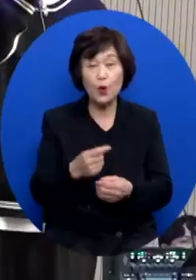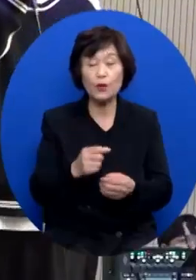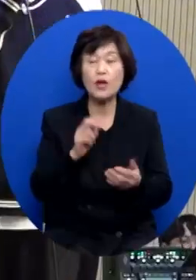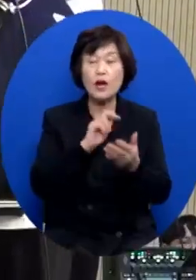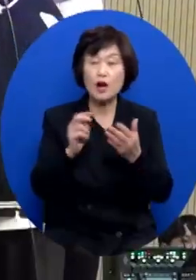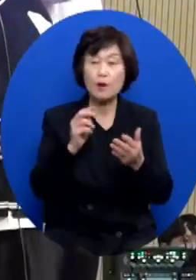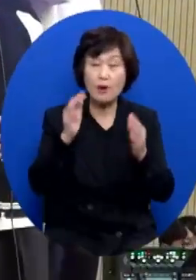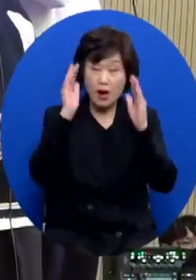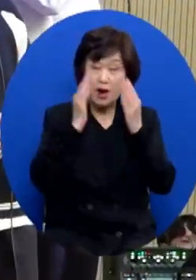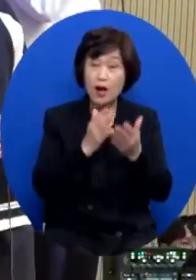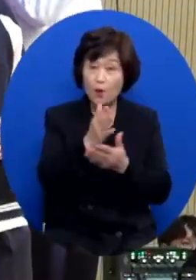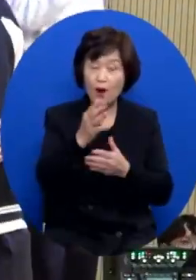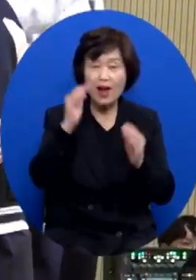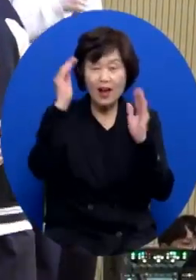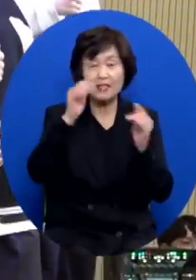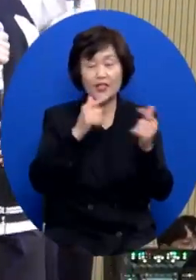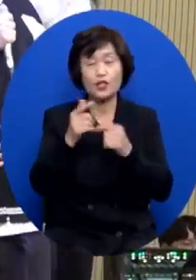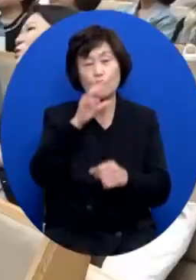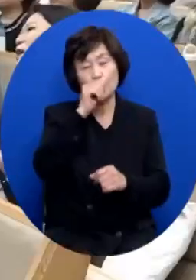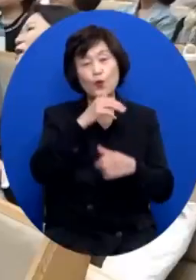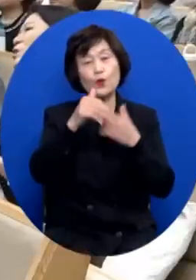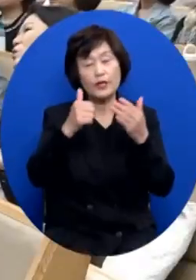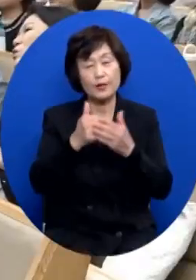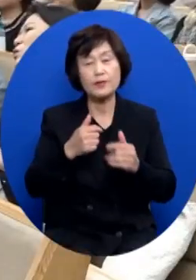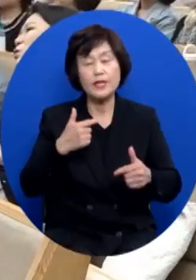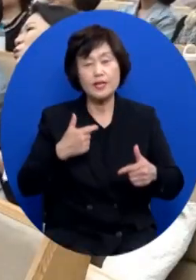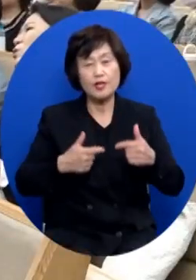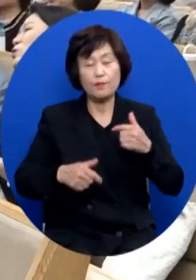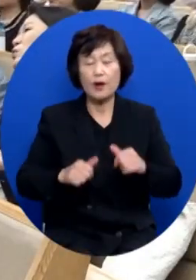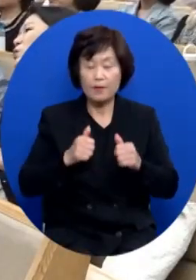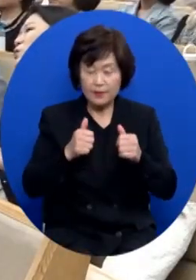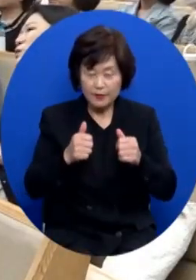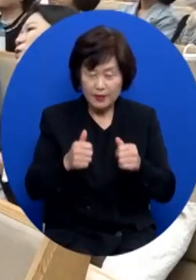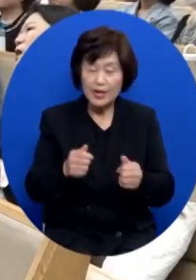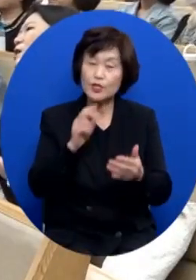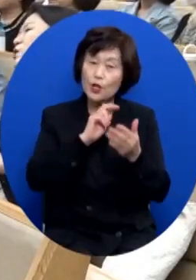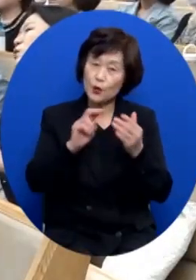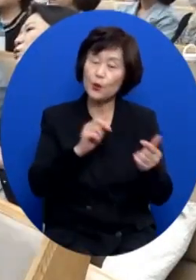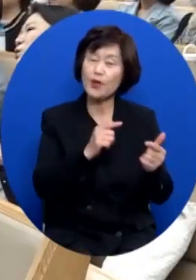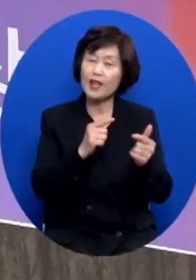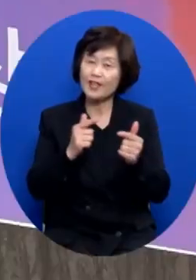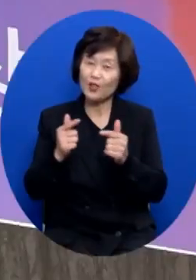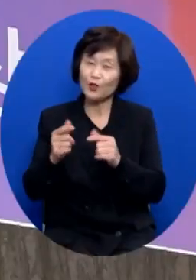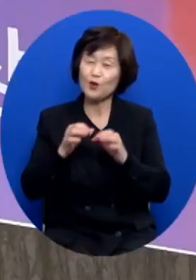좋으신 하나님, 기뻐하며 경배하세 등의 다채로운 찬양 공연도 선보였습니다.